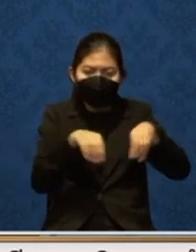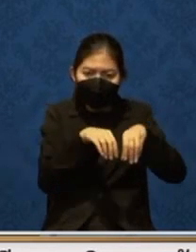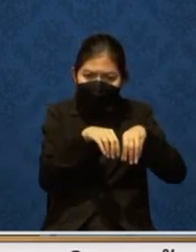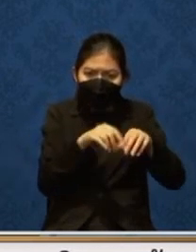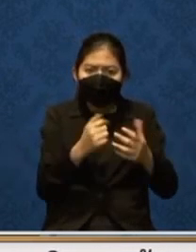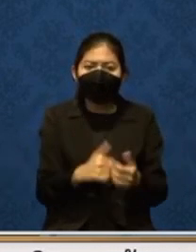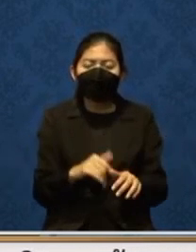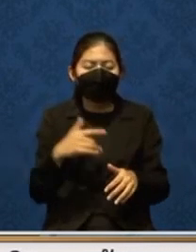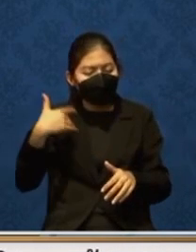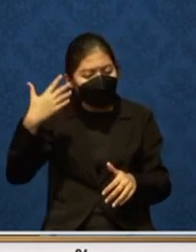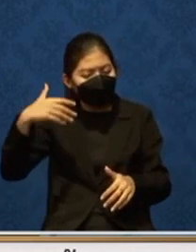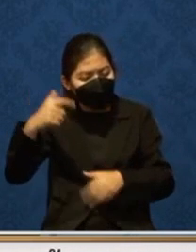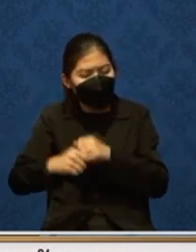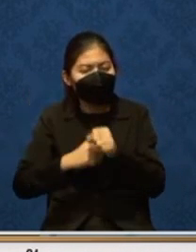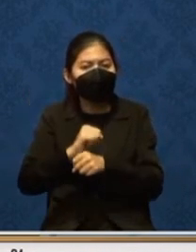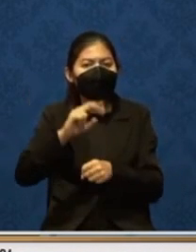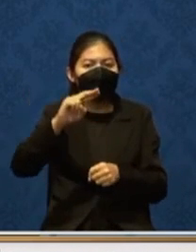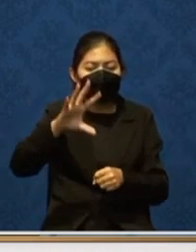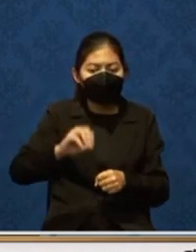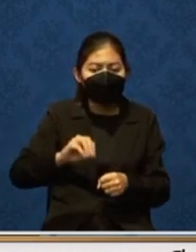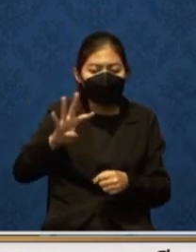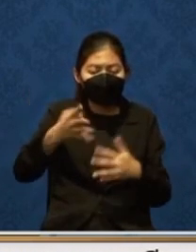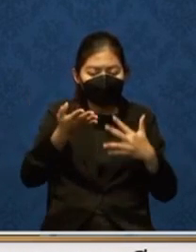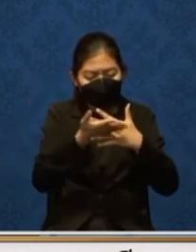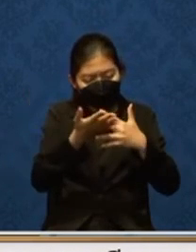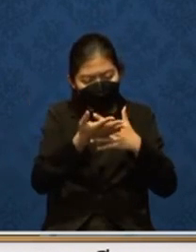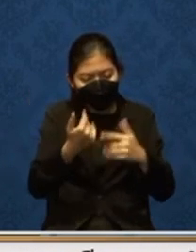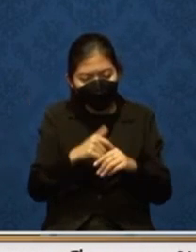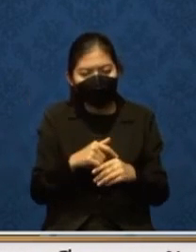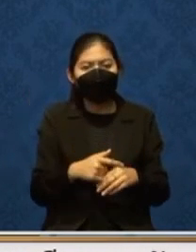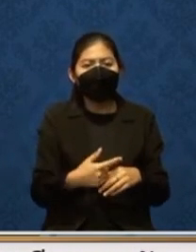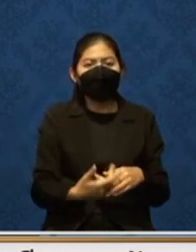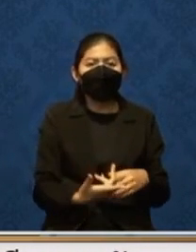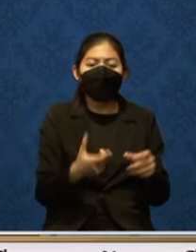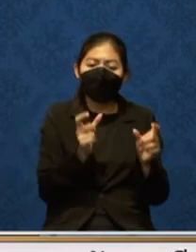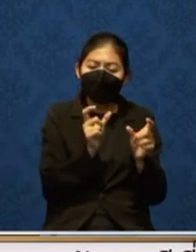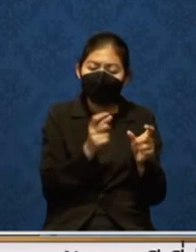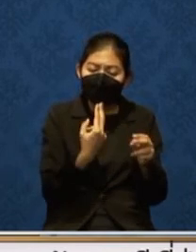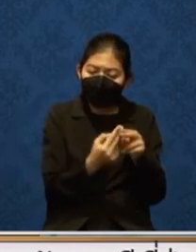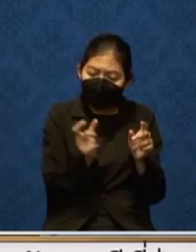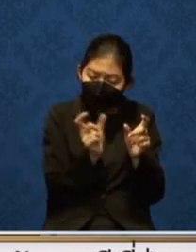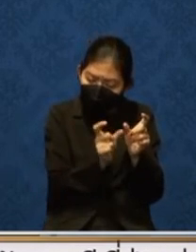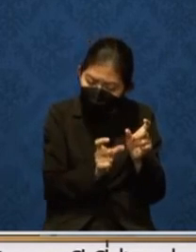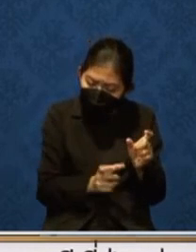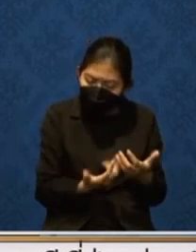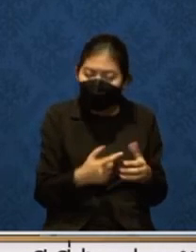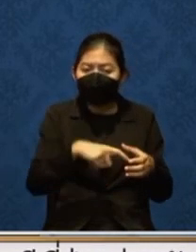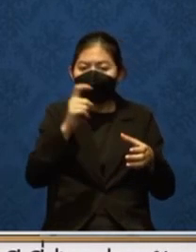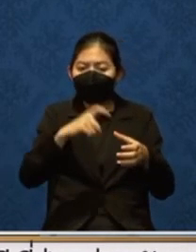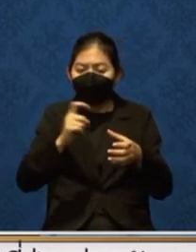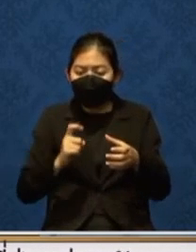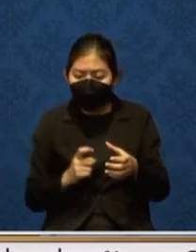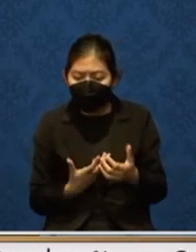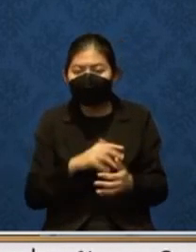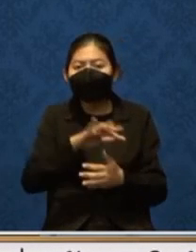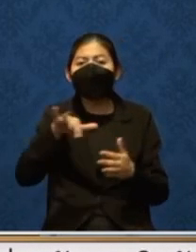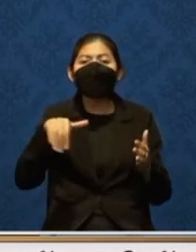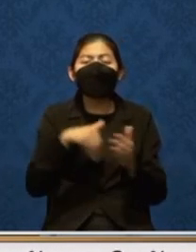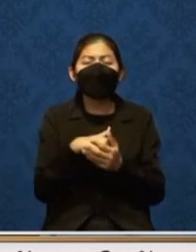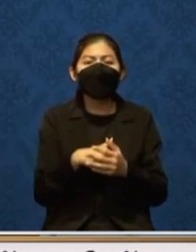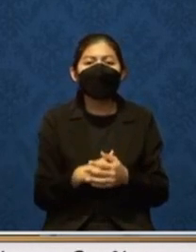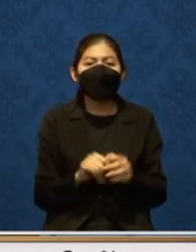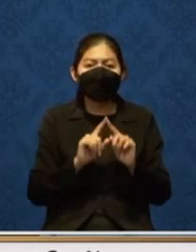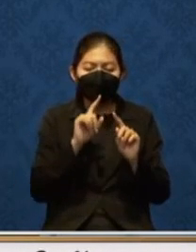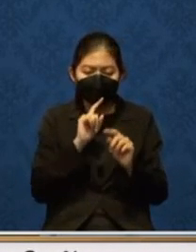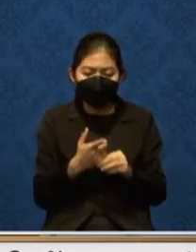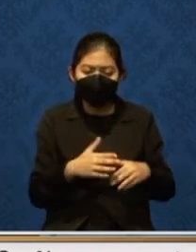ลางปี 54 พูดถอห้นจะถูกเปลี่ยนทั้งหมดจนไมมีคนในนามสกุชิดชอบอยู่เลยแต่สถานที่ตั้งของบริษัทก็ย